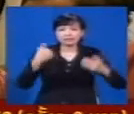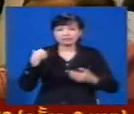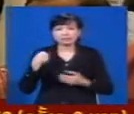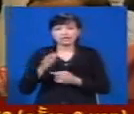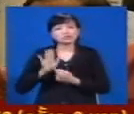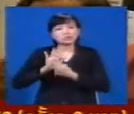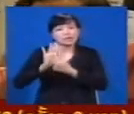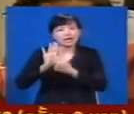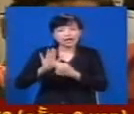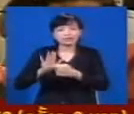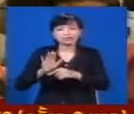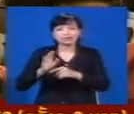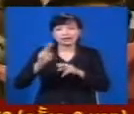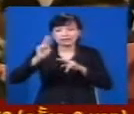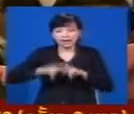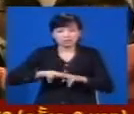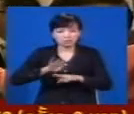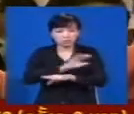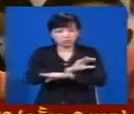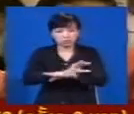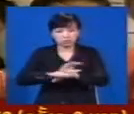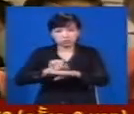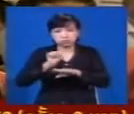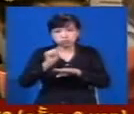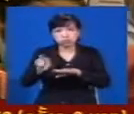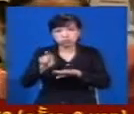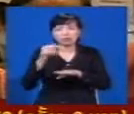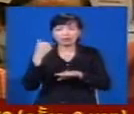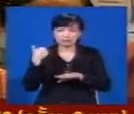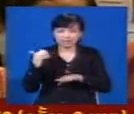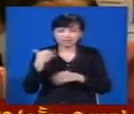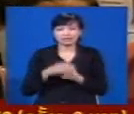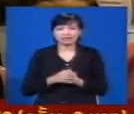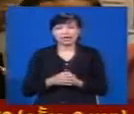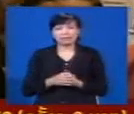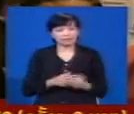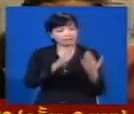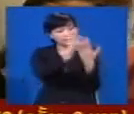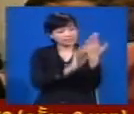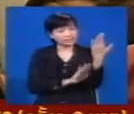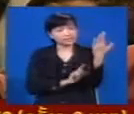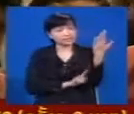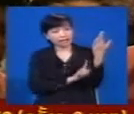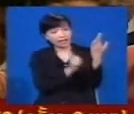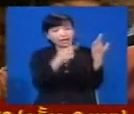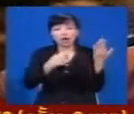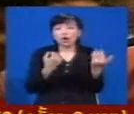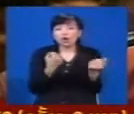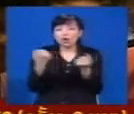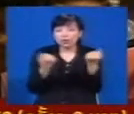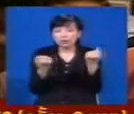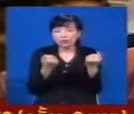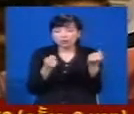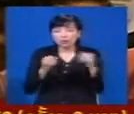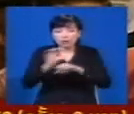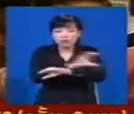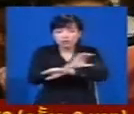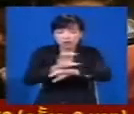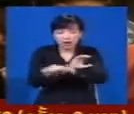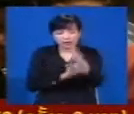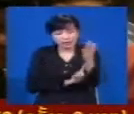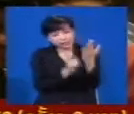จะมีวิทยากรที่ทรงคุณวุฒิมาพูดเรื่องประโยชน์แล้วก็มีเรื่องสถานการณ์มีงานบันเทิงก็มีเรื่องของของการ